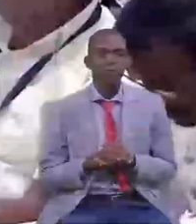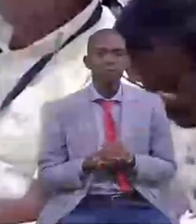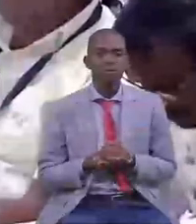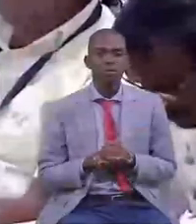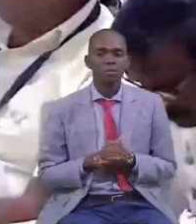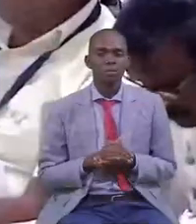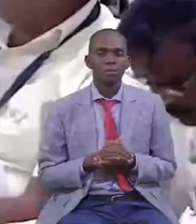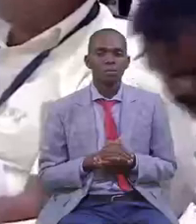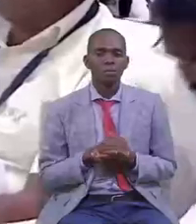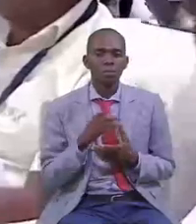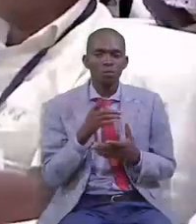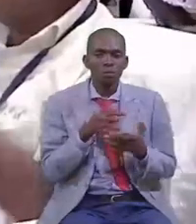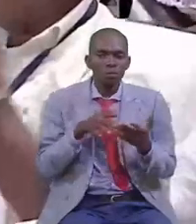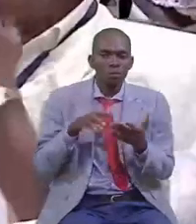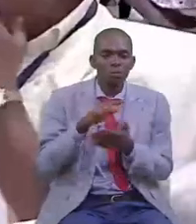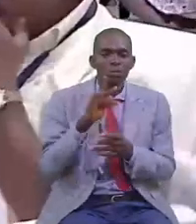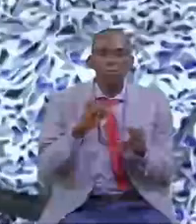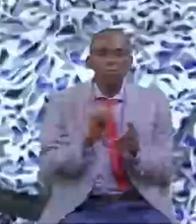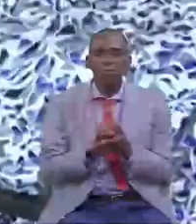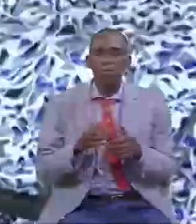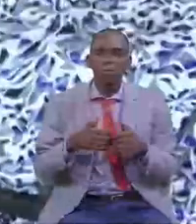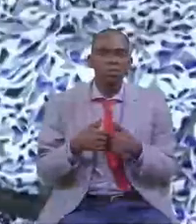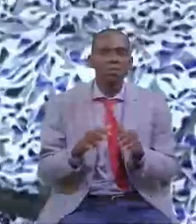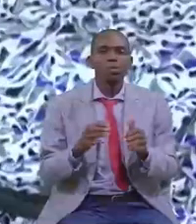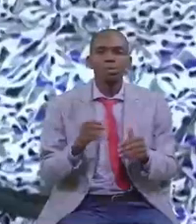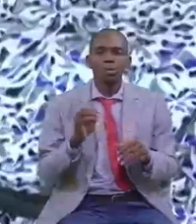C'est ceux-là qui perdent dans la vie.